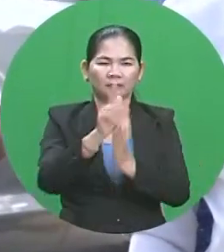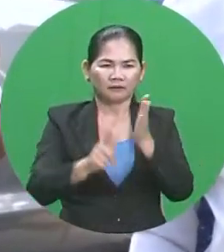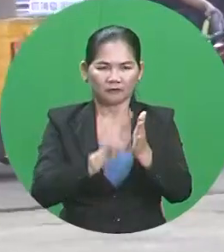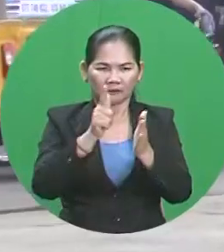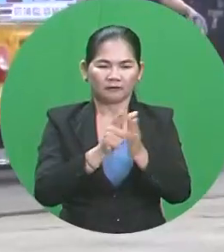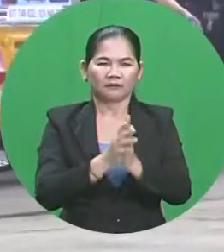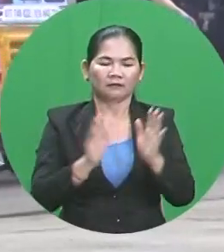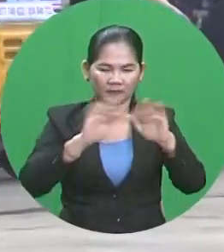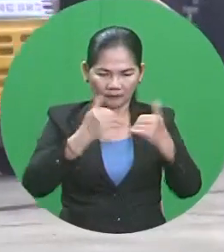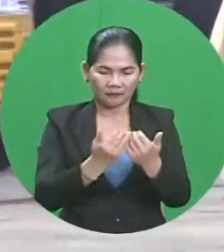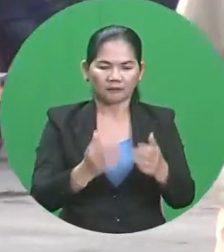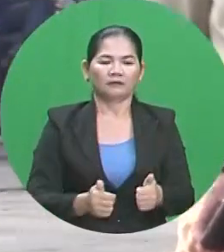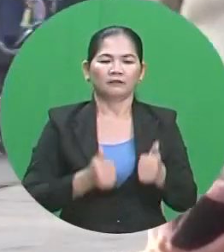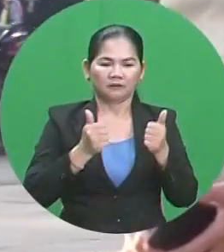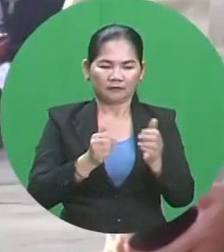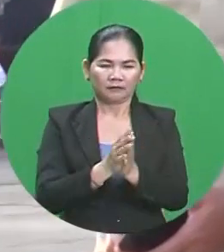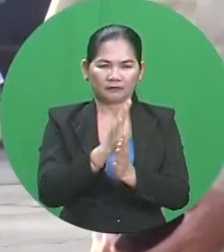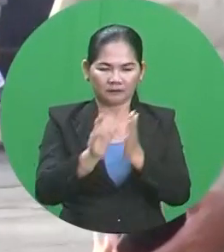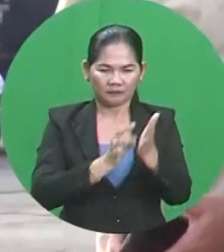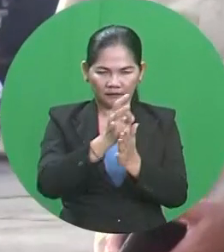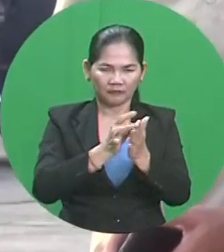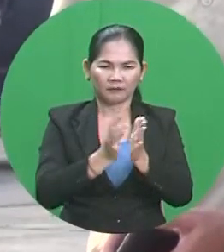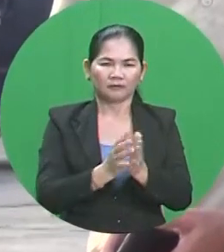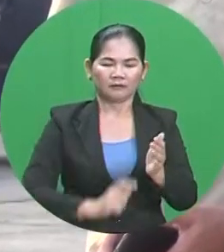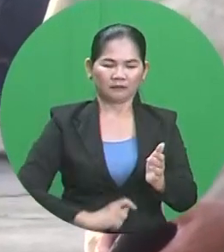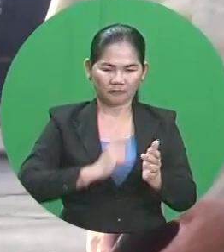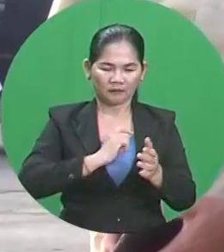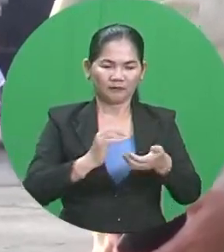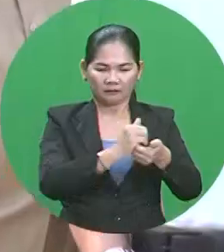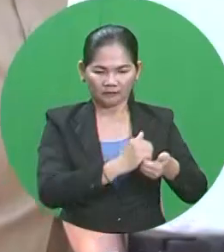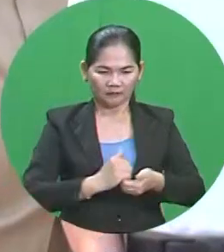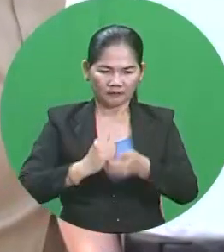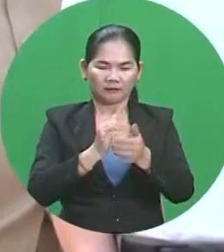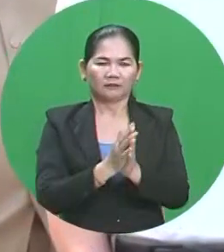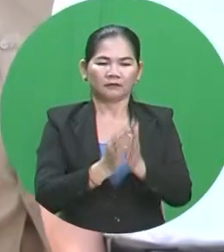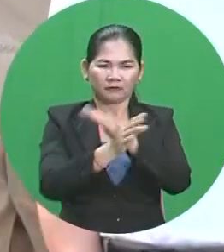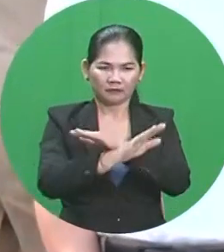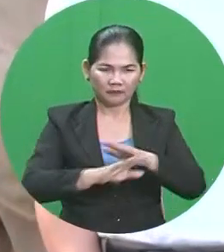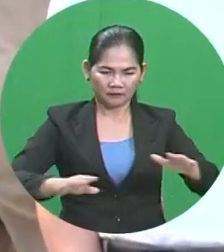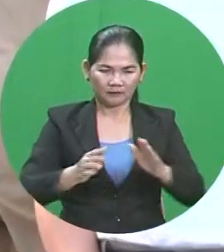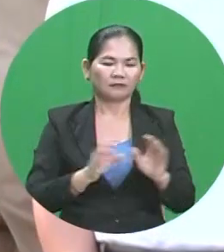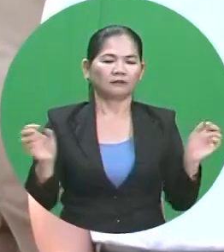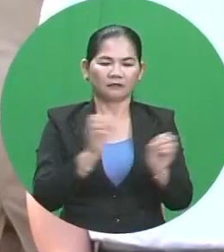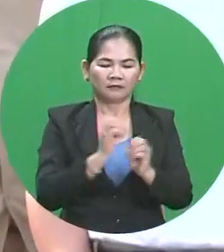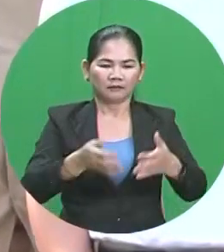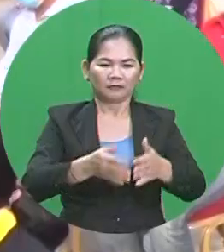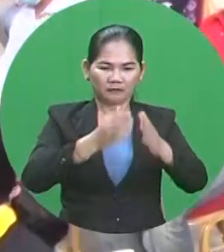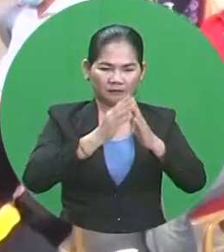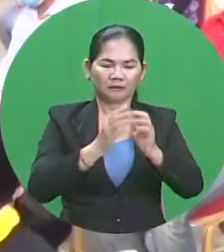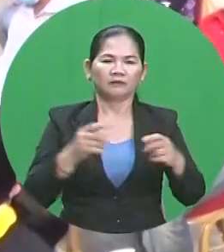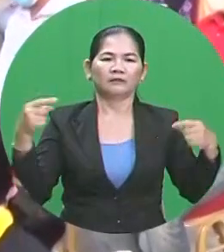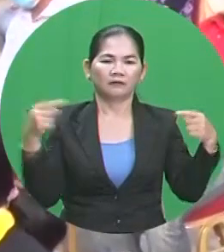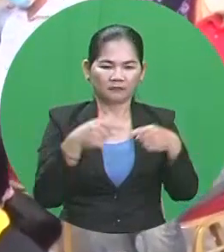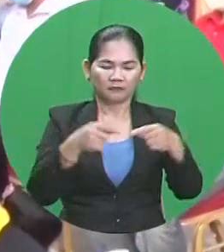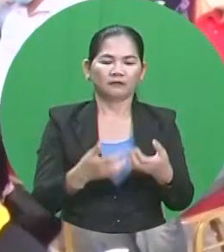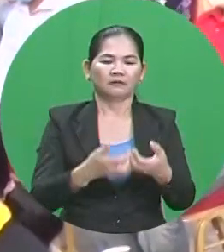សន៍និងសាសនាយ៉ាងល្អធ្វើឲ្យប្រជាពលរដ្ឋរស់នៅមានសាមគ្គីភាពដោយភាពសុខសាន្តពុំដែលកើតមាននូវចំនួន